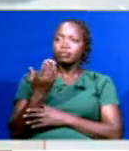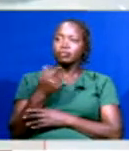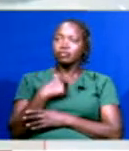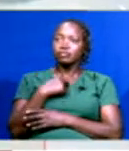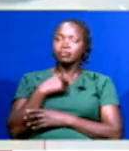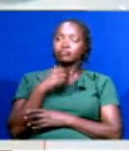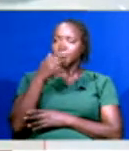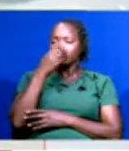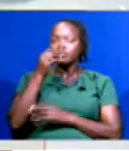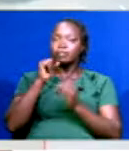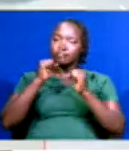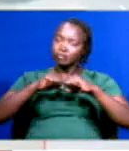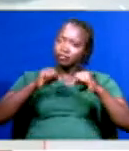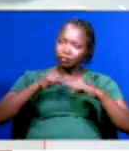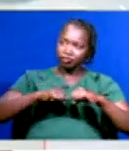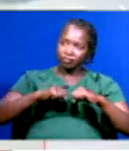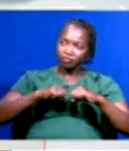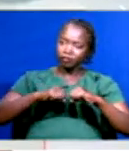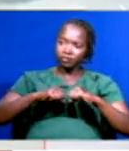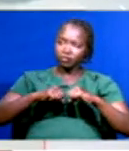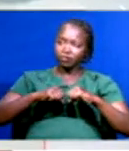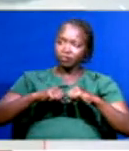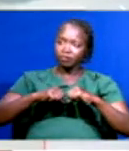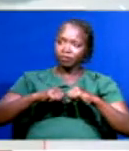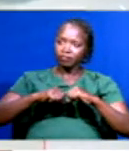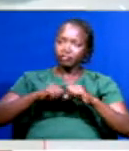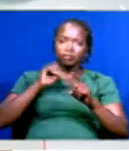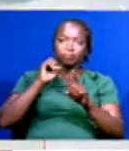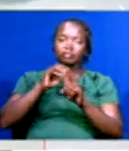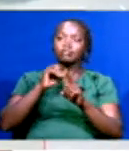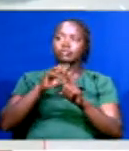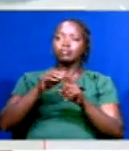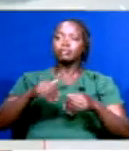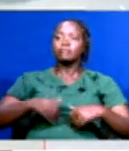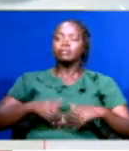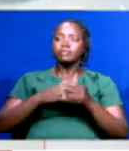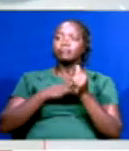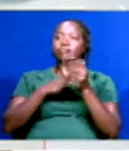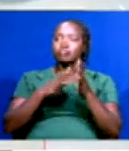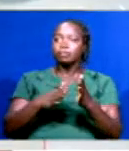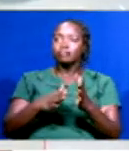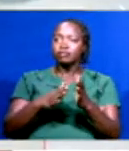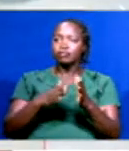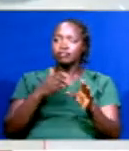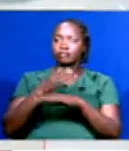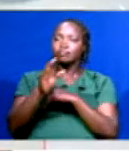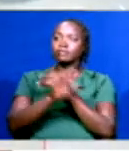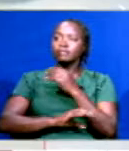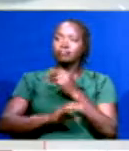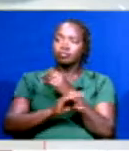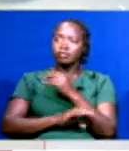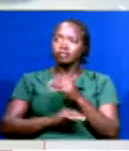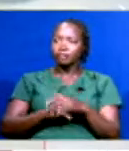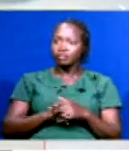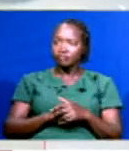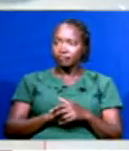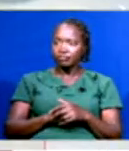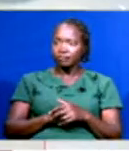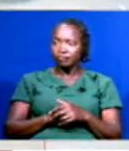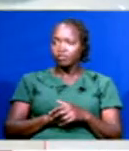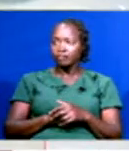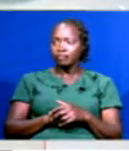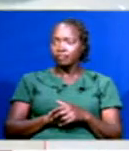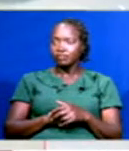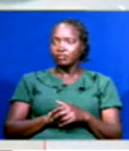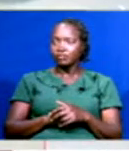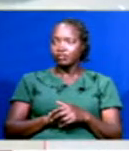president tumekubaliana. We shall mentor young leaders across the country. Tuko pale Coast,